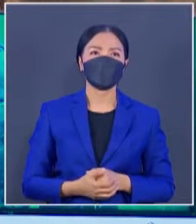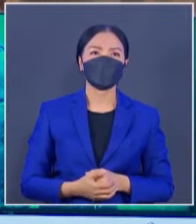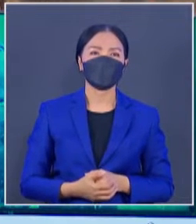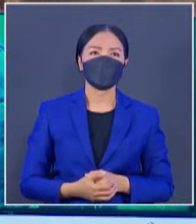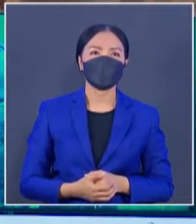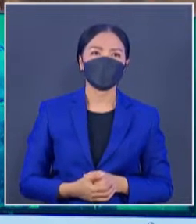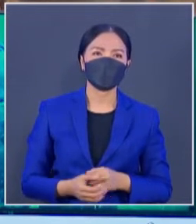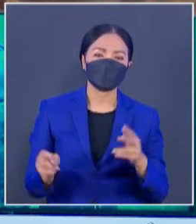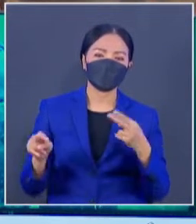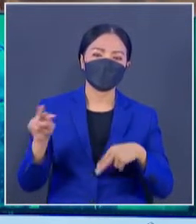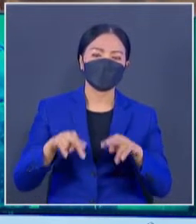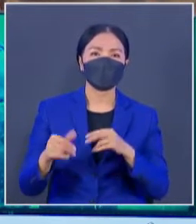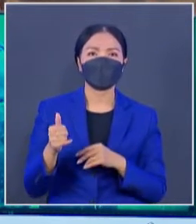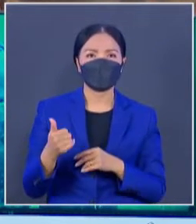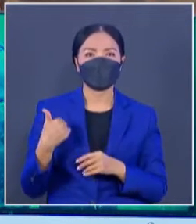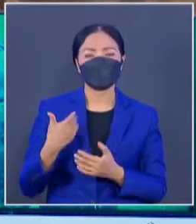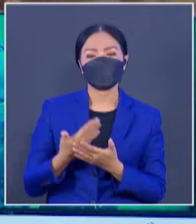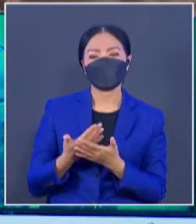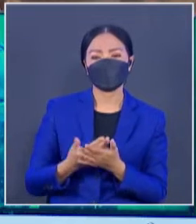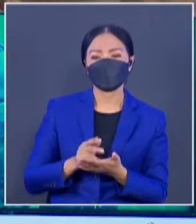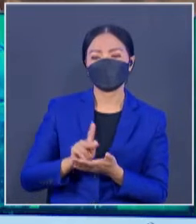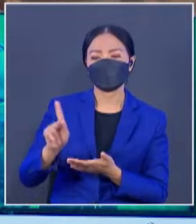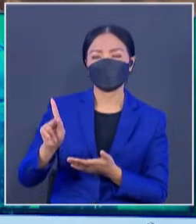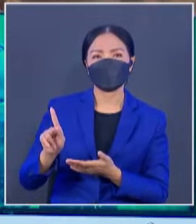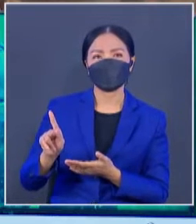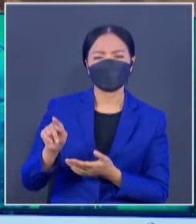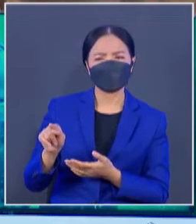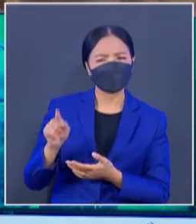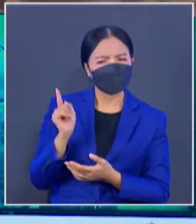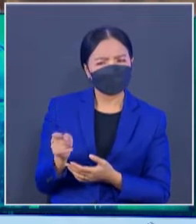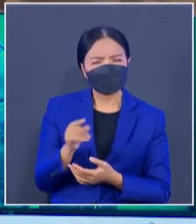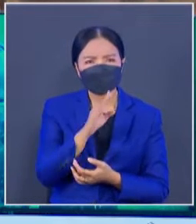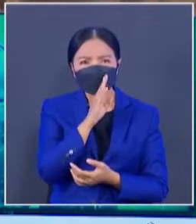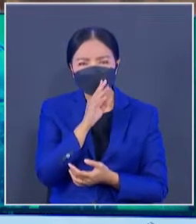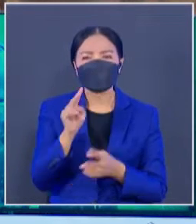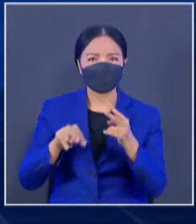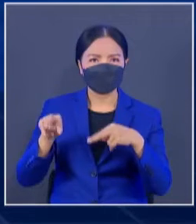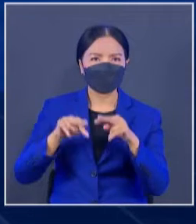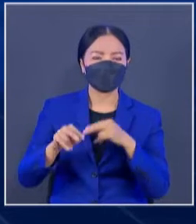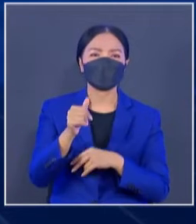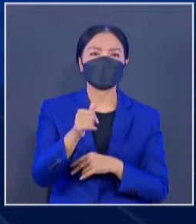ะตรวจสอบได้นะคะว่าแหล่งเงินกู้ที่เรากำลังจะกู้เงินเนี่ยเป็นแหล่งเงินกู้จริงหรือเปล่า